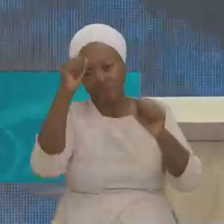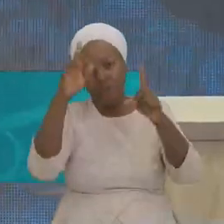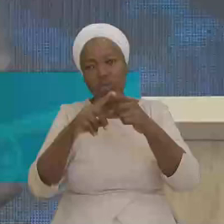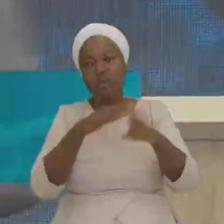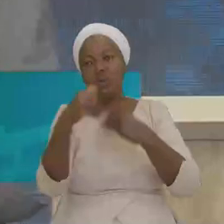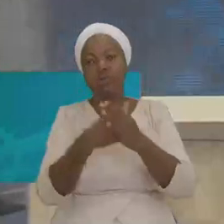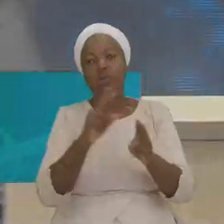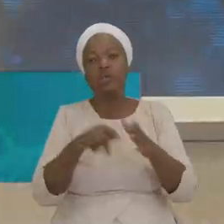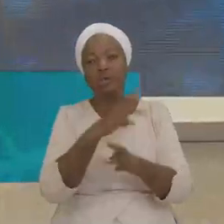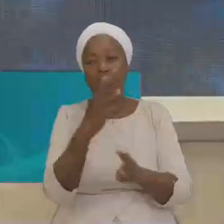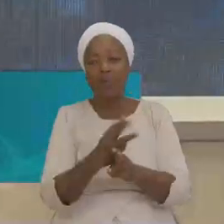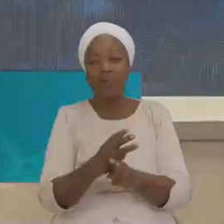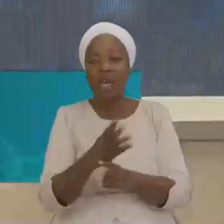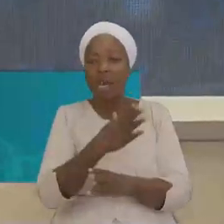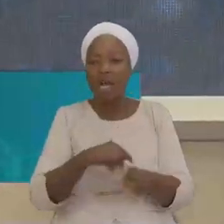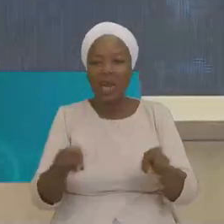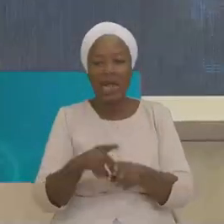entier.